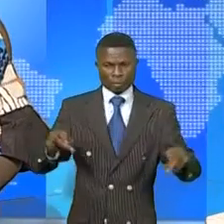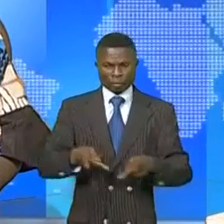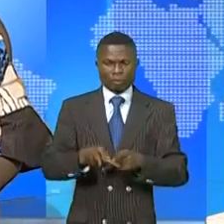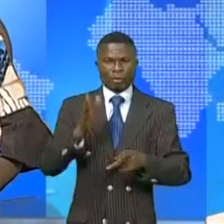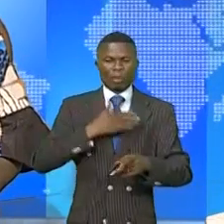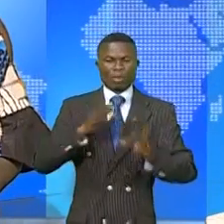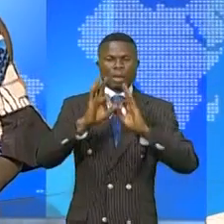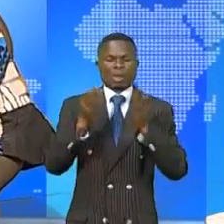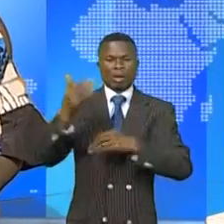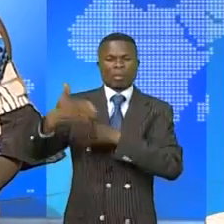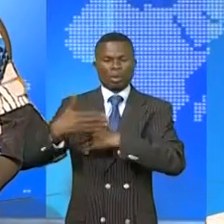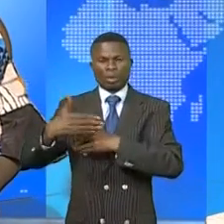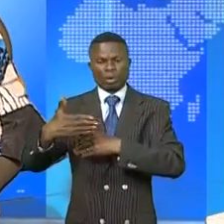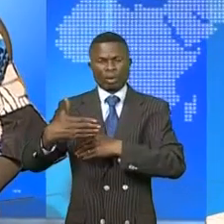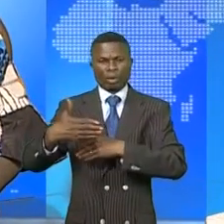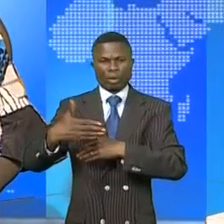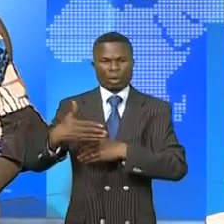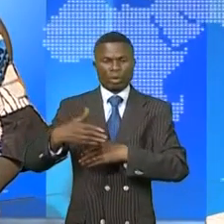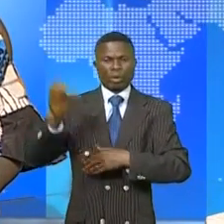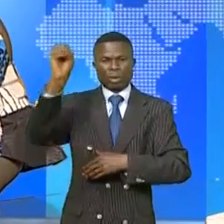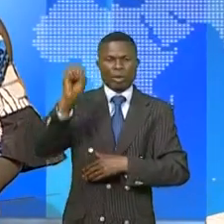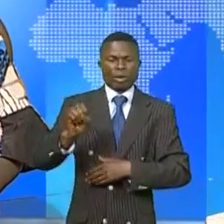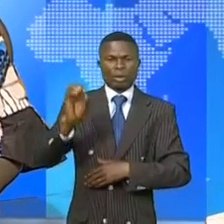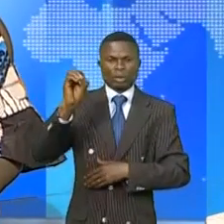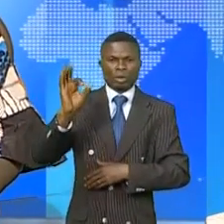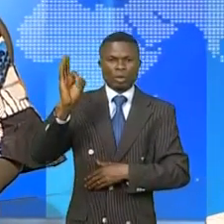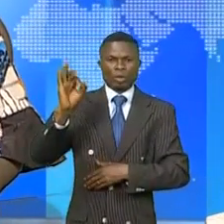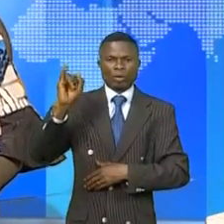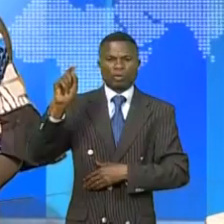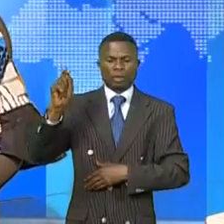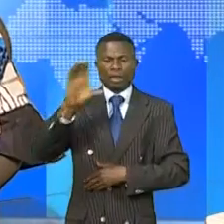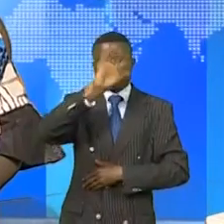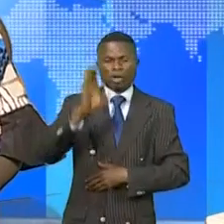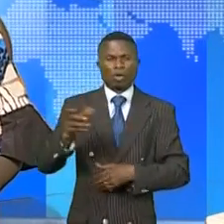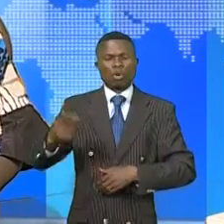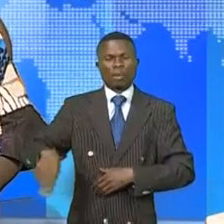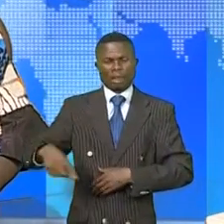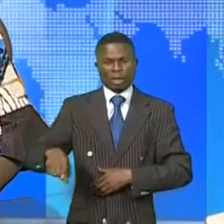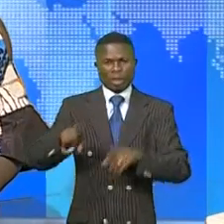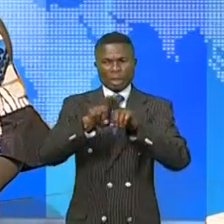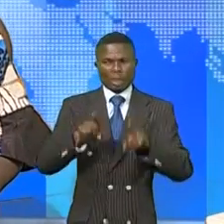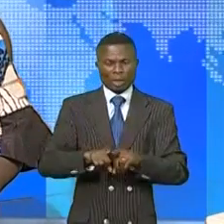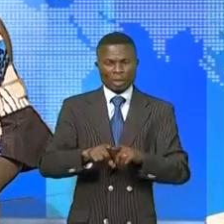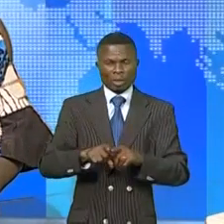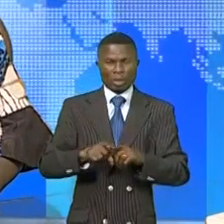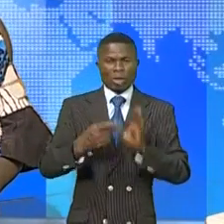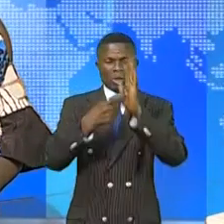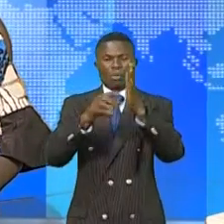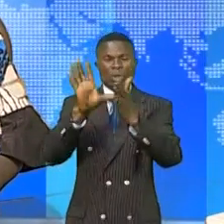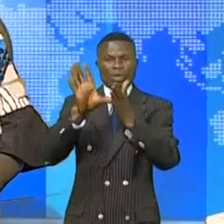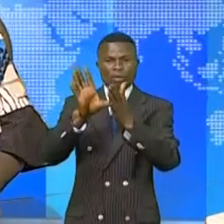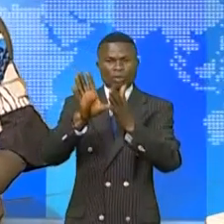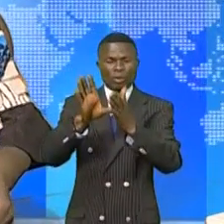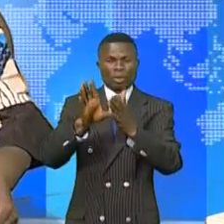Mafraland en face des Sofidés dans la commune de la Gombe, ainsi qu'une projection vidéo avec